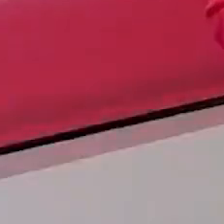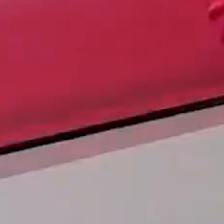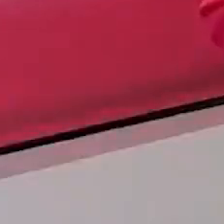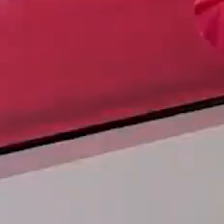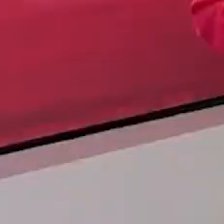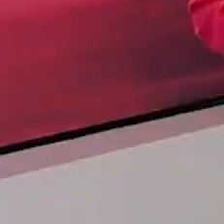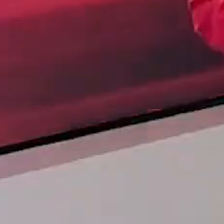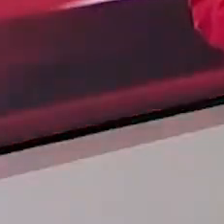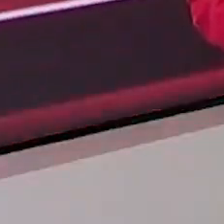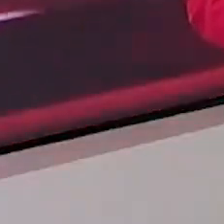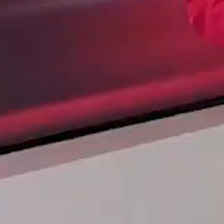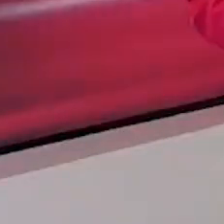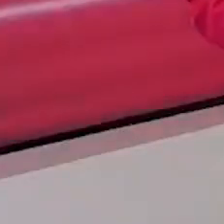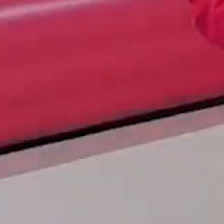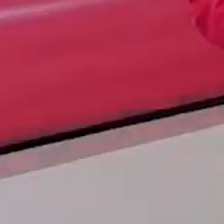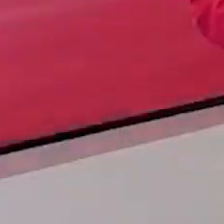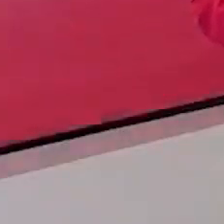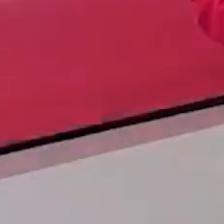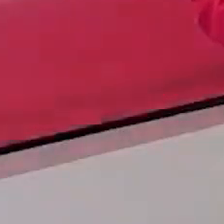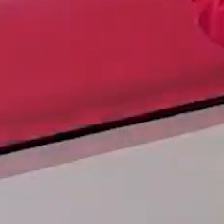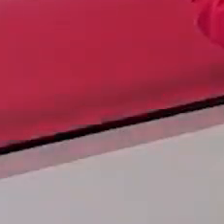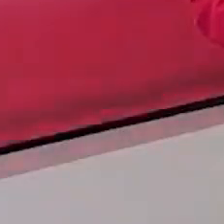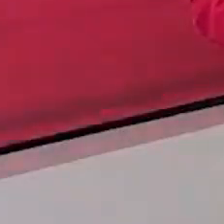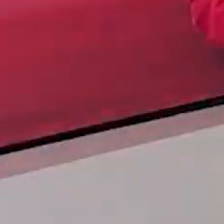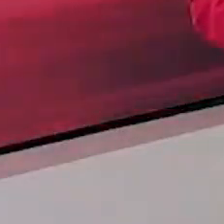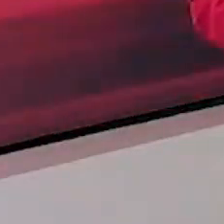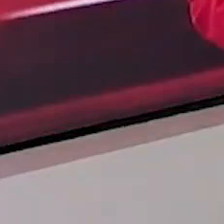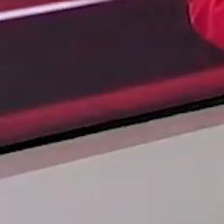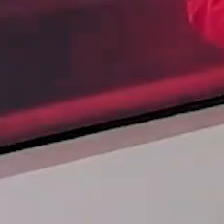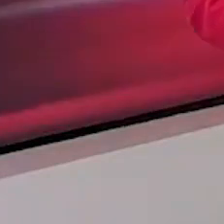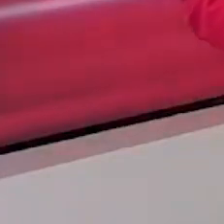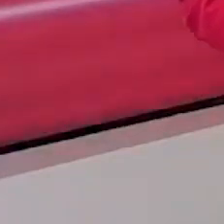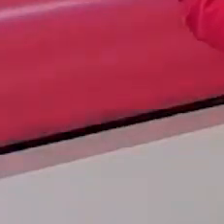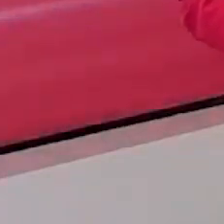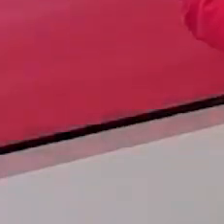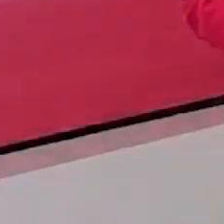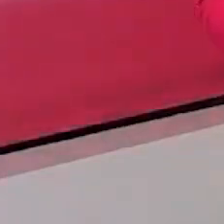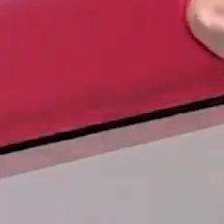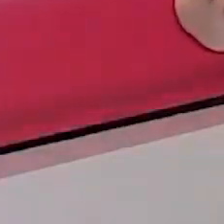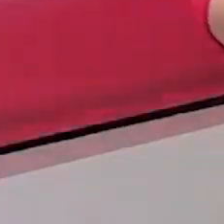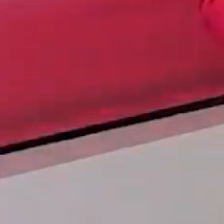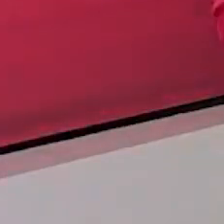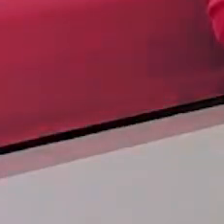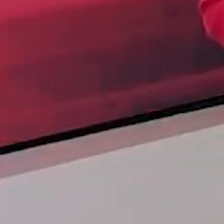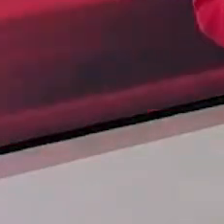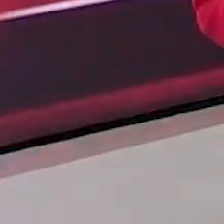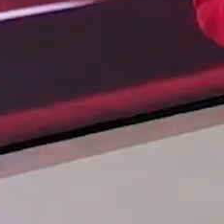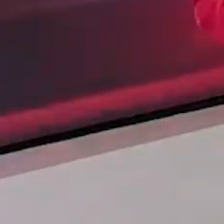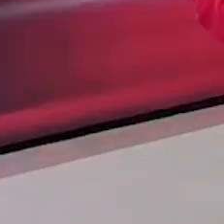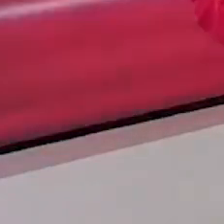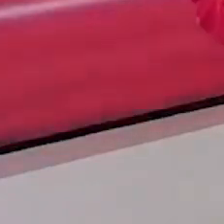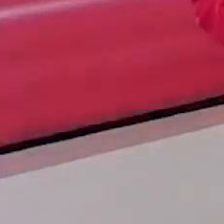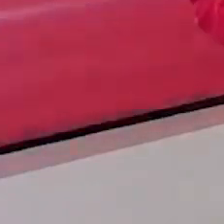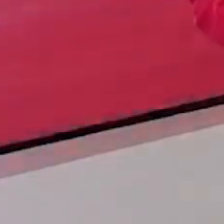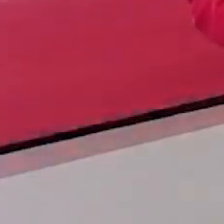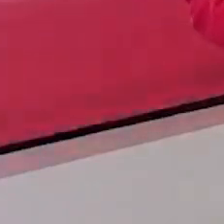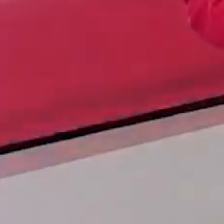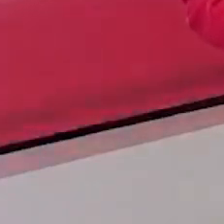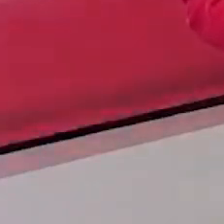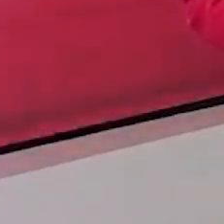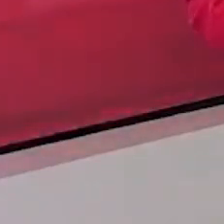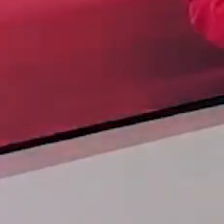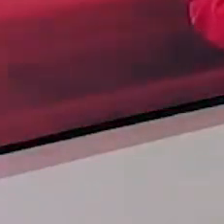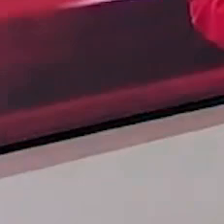mga kapuso para una ka sa mga balita mag-subscribe sa GMA integrated news sa YouTube sa mga kapuso abroad subaybayan niyo po kami sa